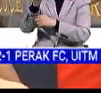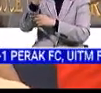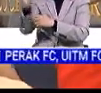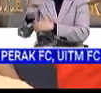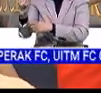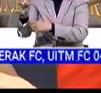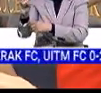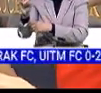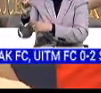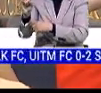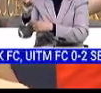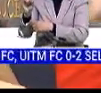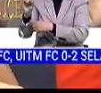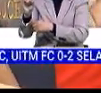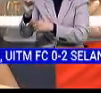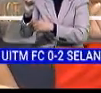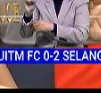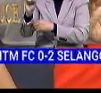ya, apa ni,